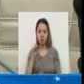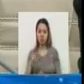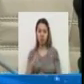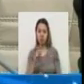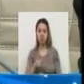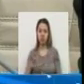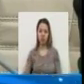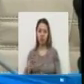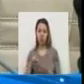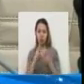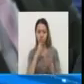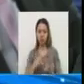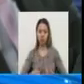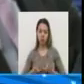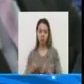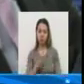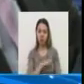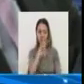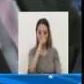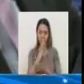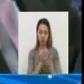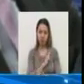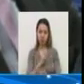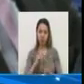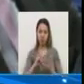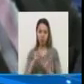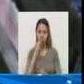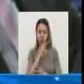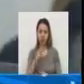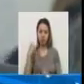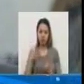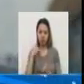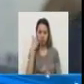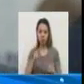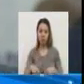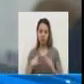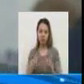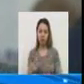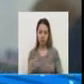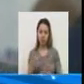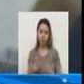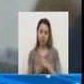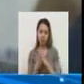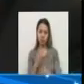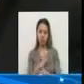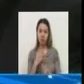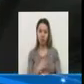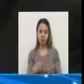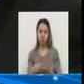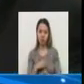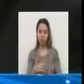4,761,841 қызмет электронды түрде көрсетілді. Мемлекеттік қызметтерді электронды түрде алу елбасының биылғы жылғы жолдау аясында қолға алынып отыр. Маңызды